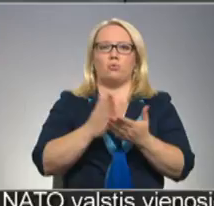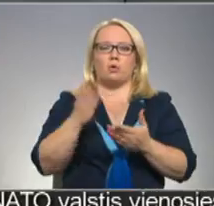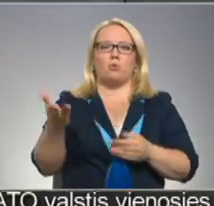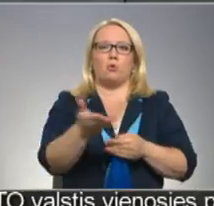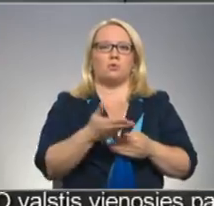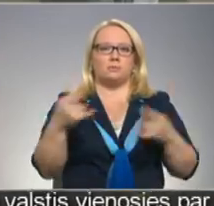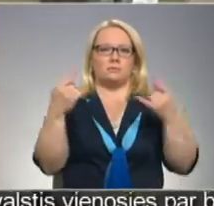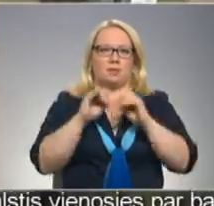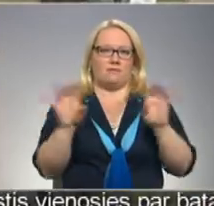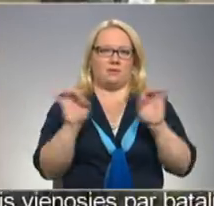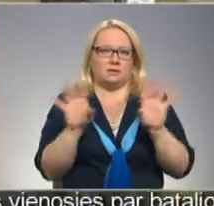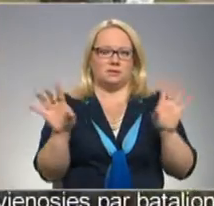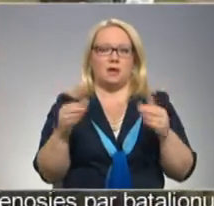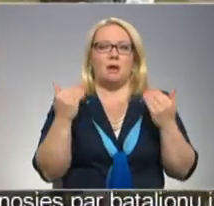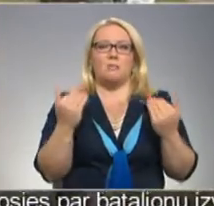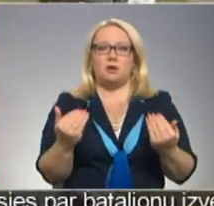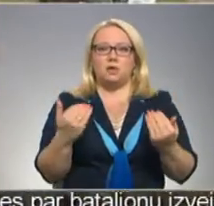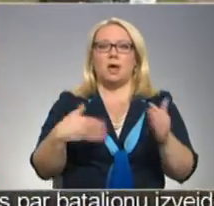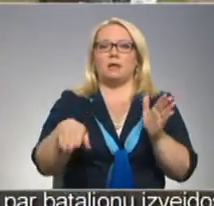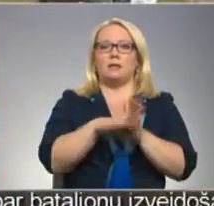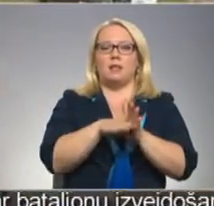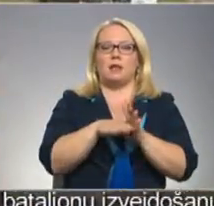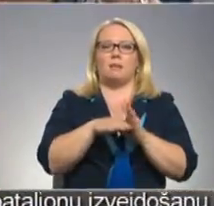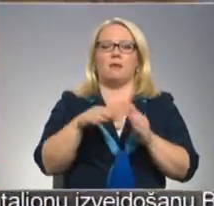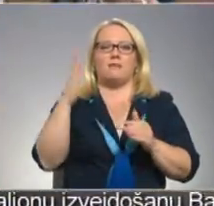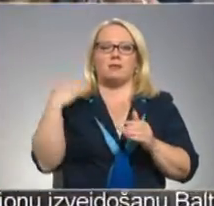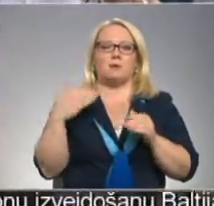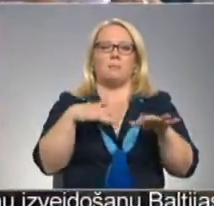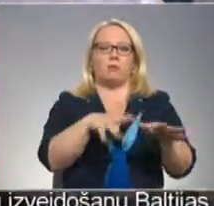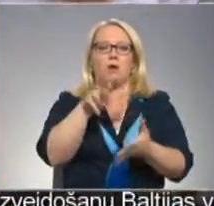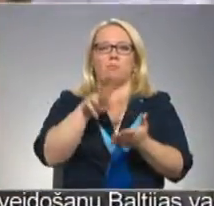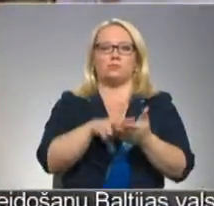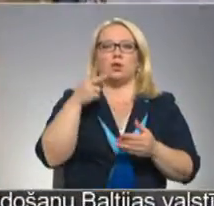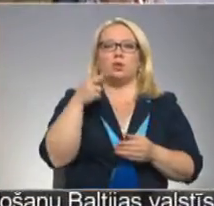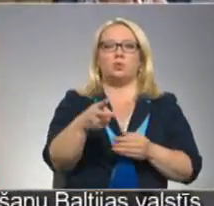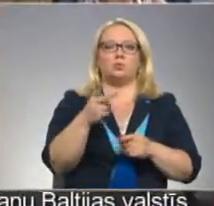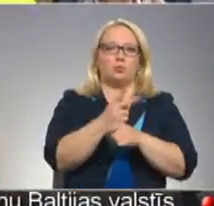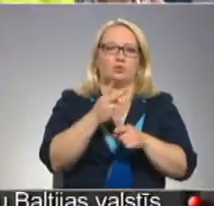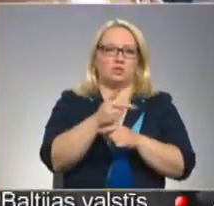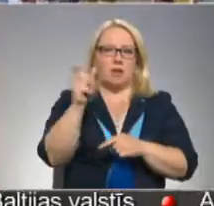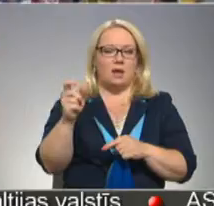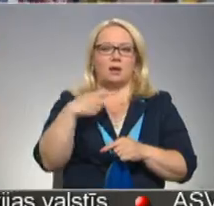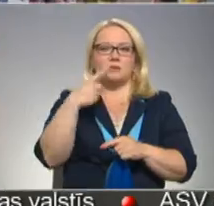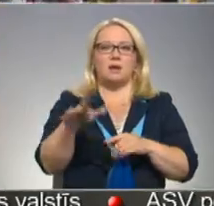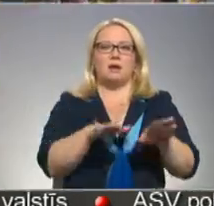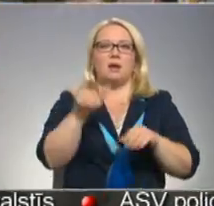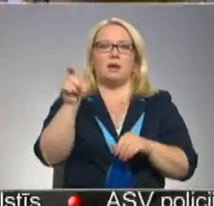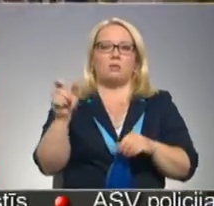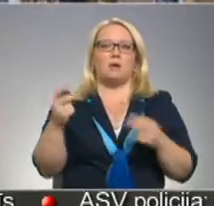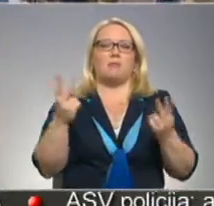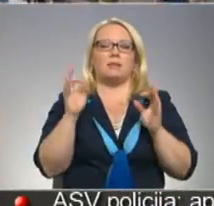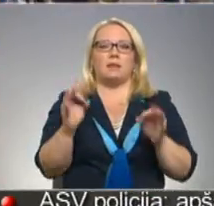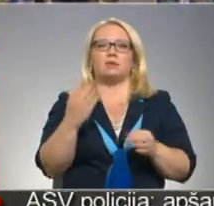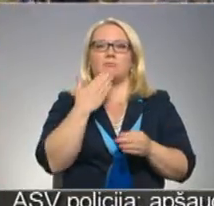televīzijā. Pašlaik dalību Ventspils maratona apstiprinājuši vairāk nekā 2000 skrējēji, taču, kā stāst rīkotāji, parasti tieši